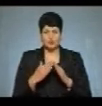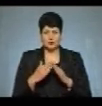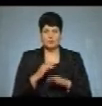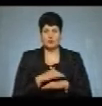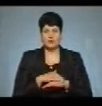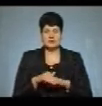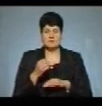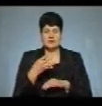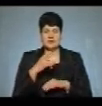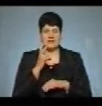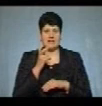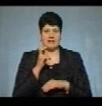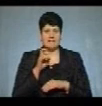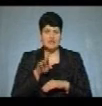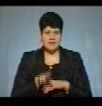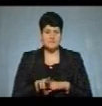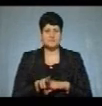вулиці 15 квітня